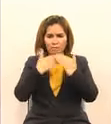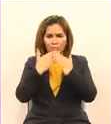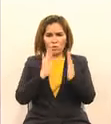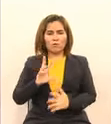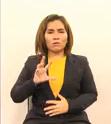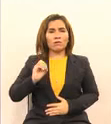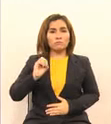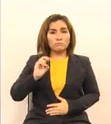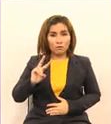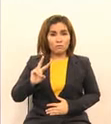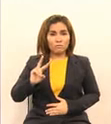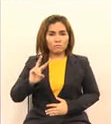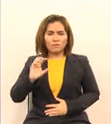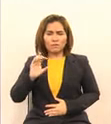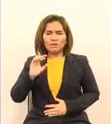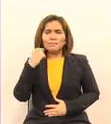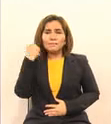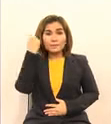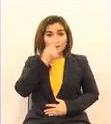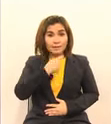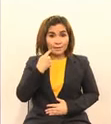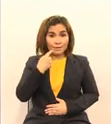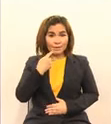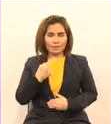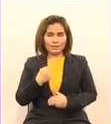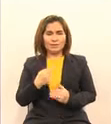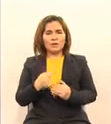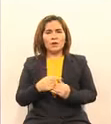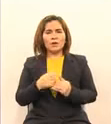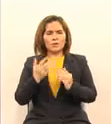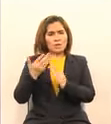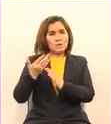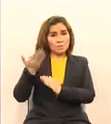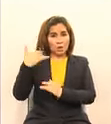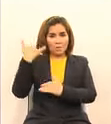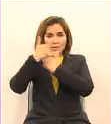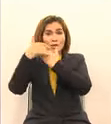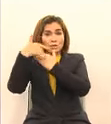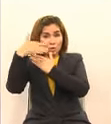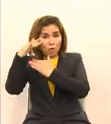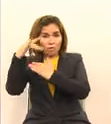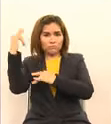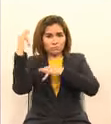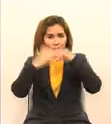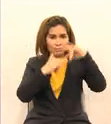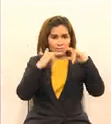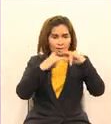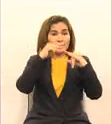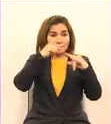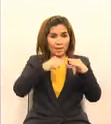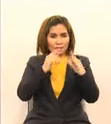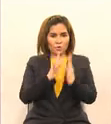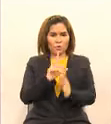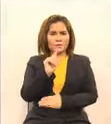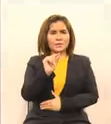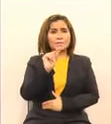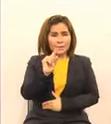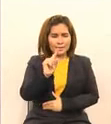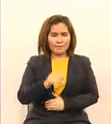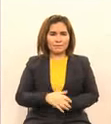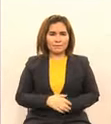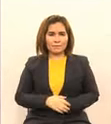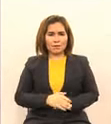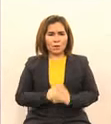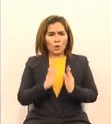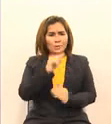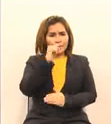รายใน52รายนี้เนี่ยแยกเป็นคนที่เดินทางมาจากต่างประเทศ21ราย21รายเนี่ยเป็นคน